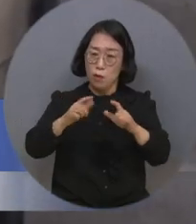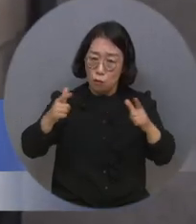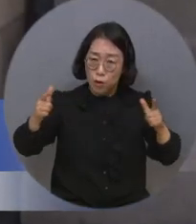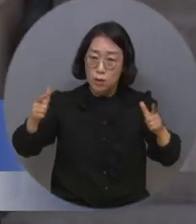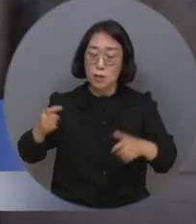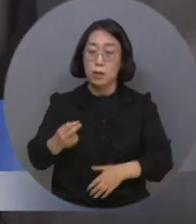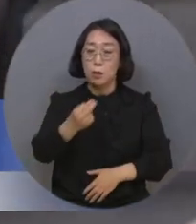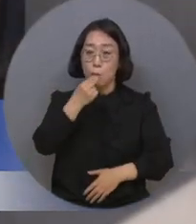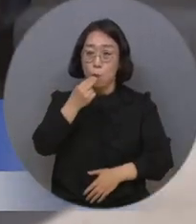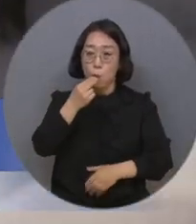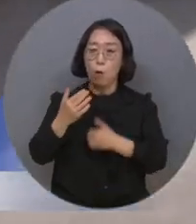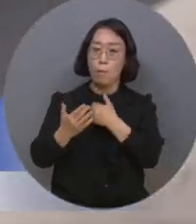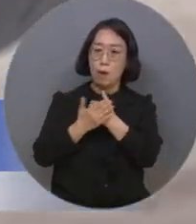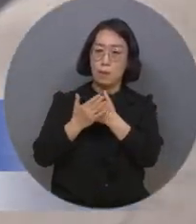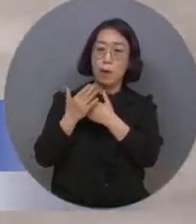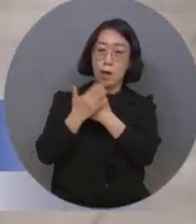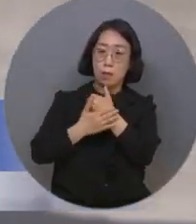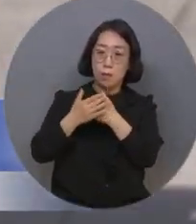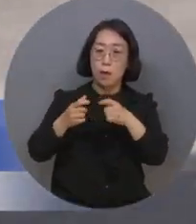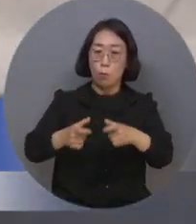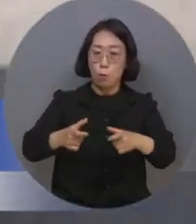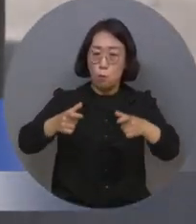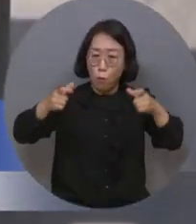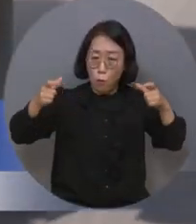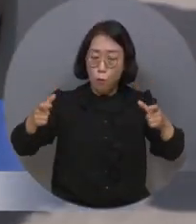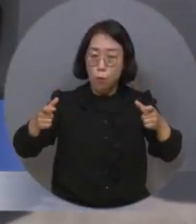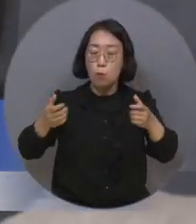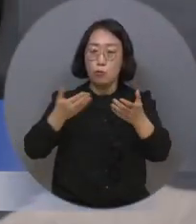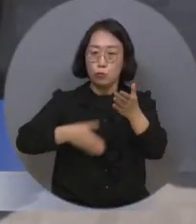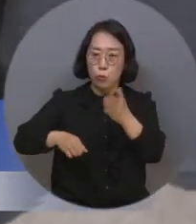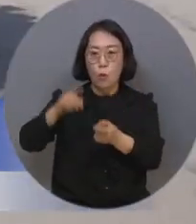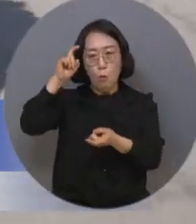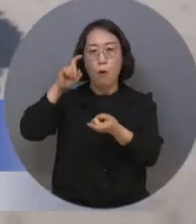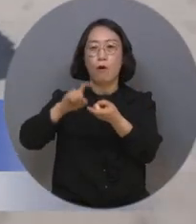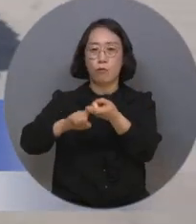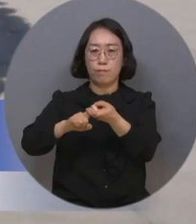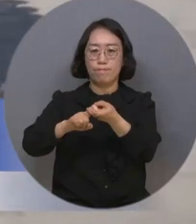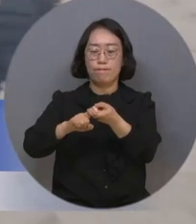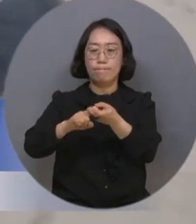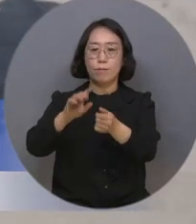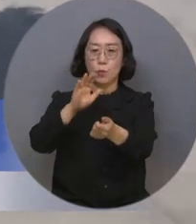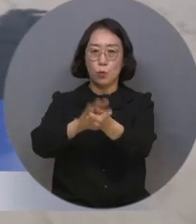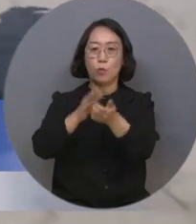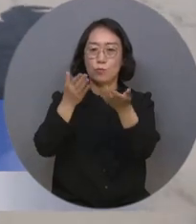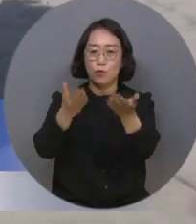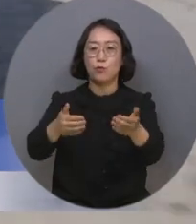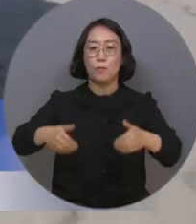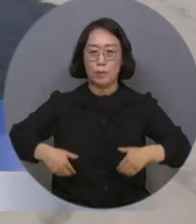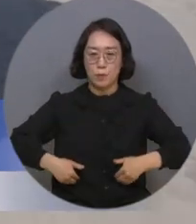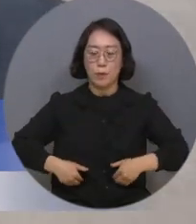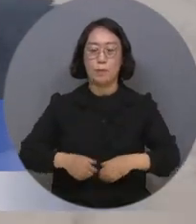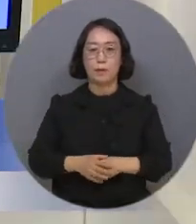보험급여 품목이 확대될 수 있도록 지속적인 관심을 가질 필요가 있을 것 같습니다.